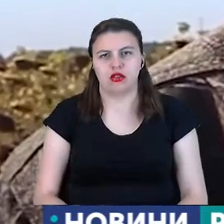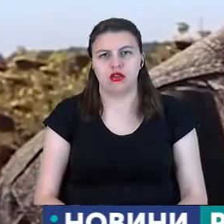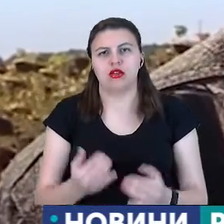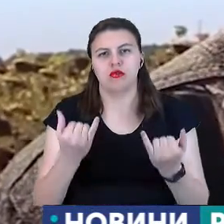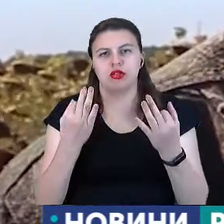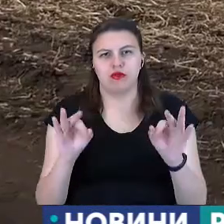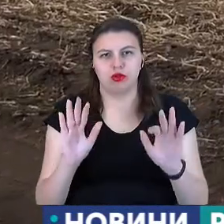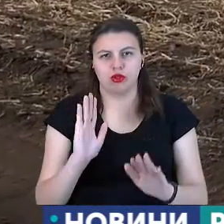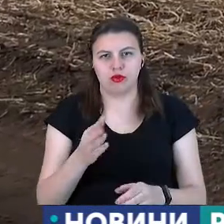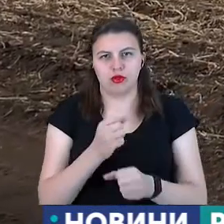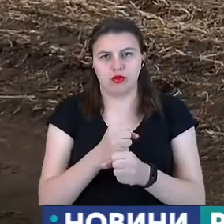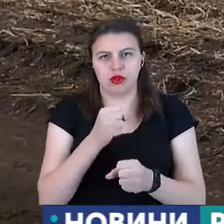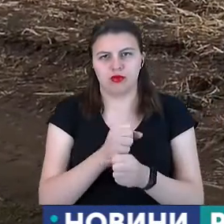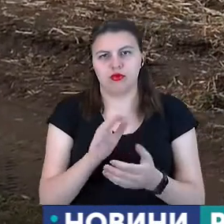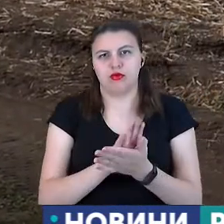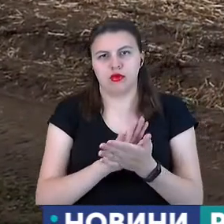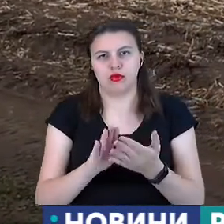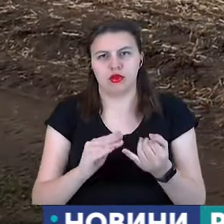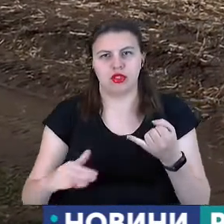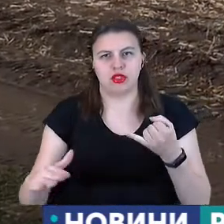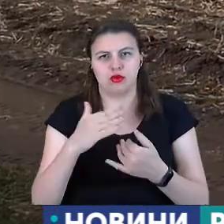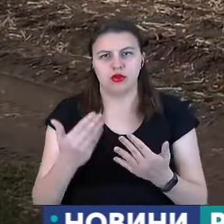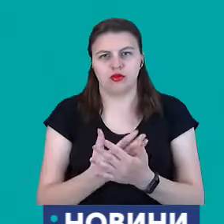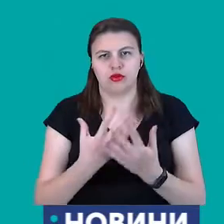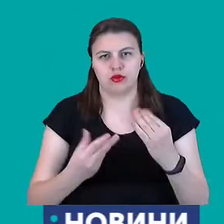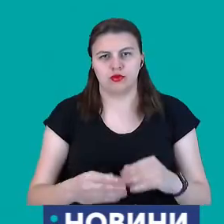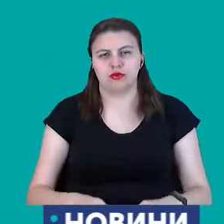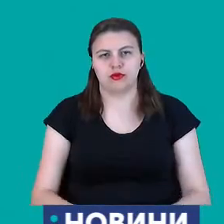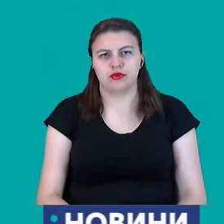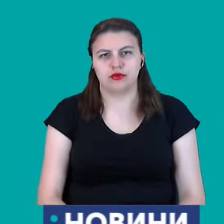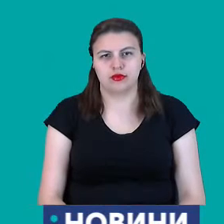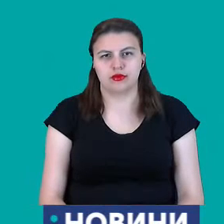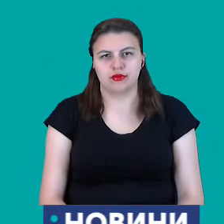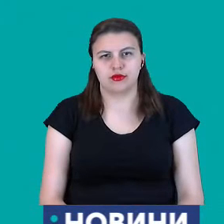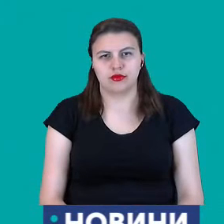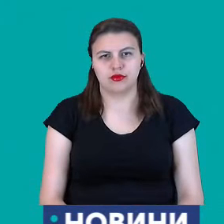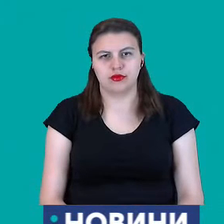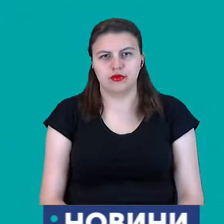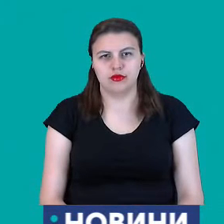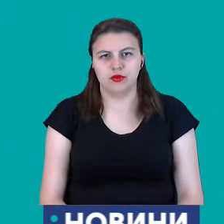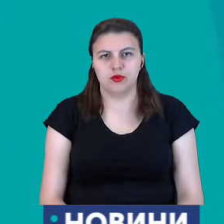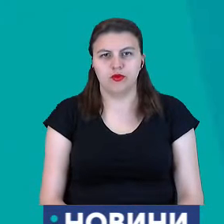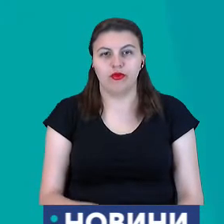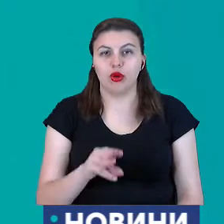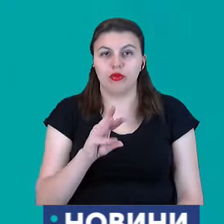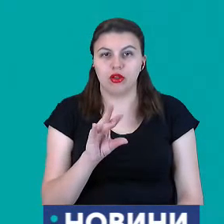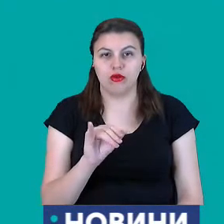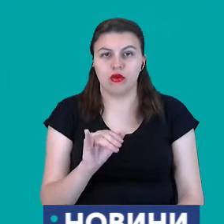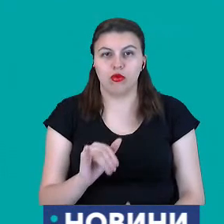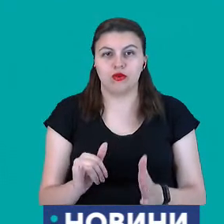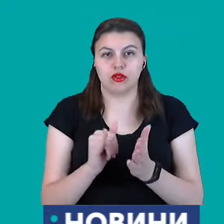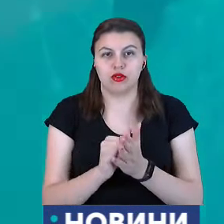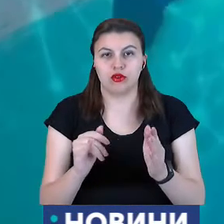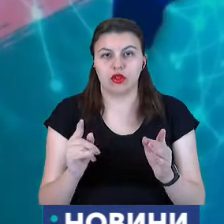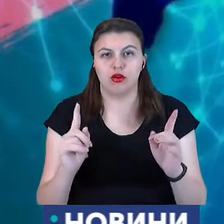обрабатувати землю. Надія Задорожня, новини на Суспільному. У Міловому встановили обмеження, що